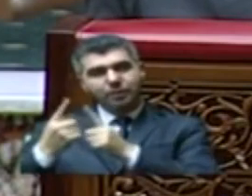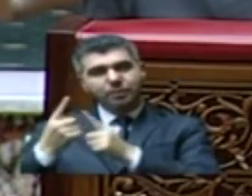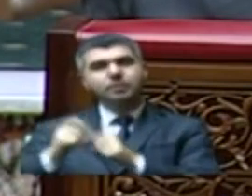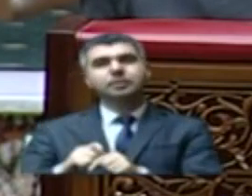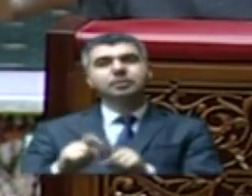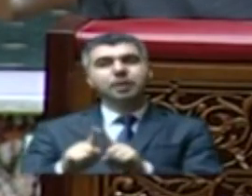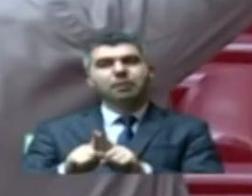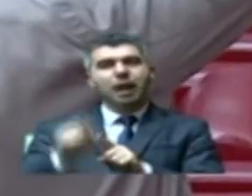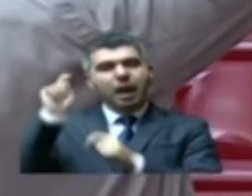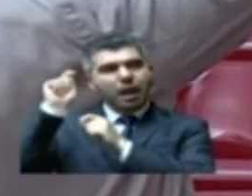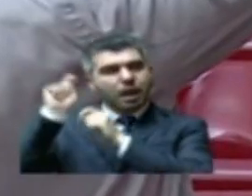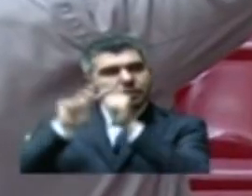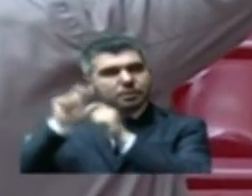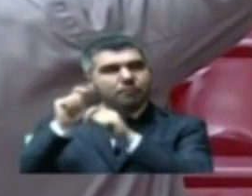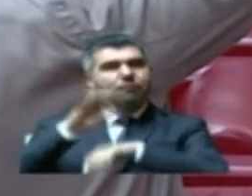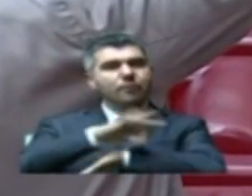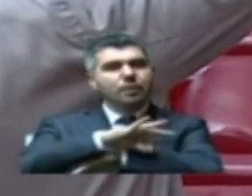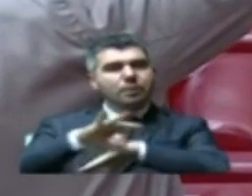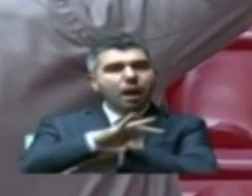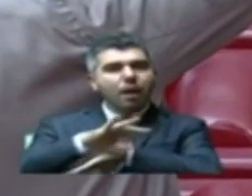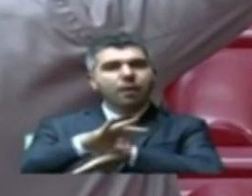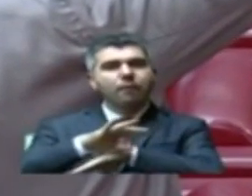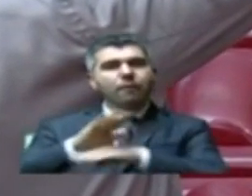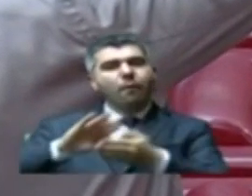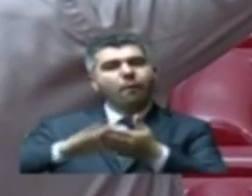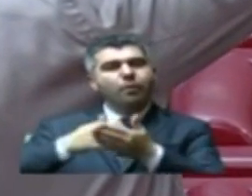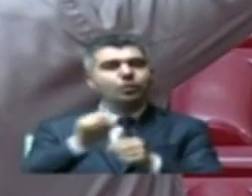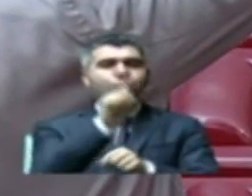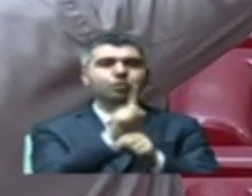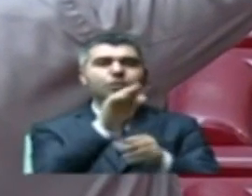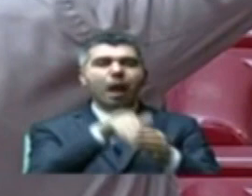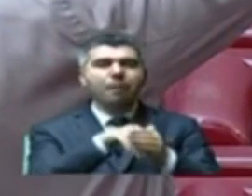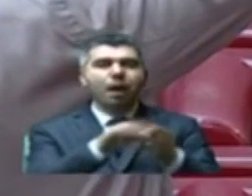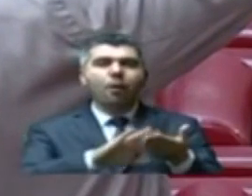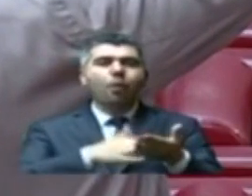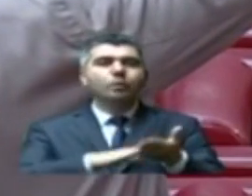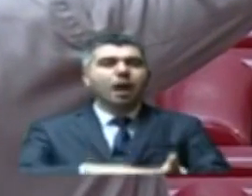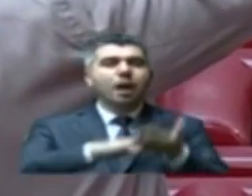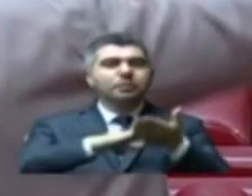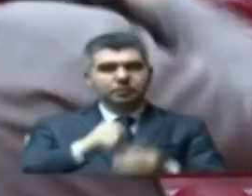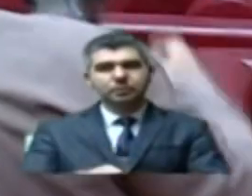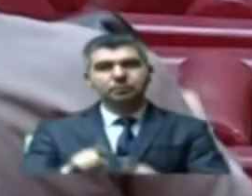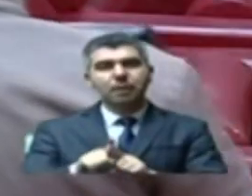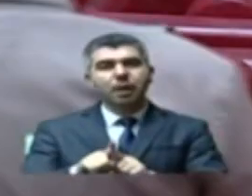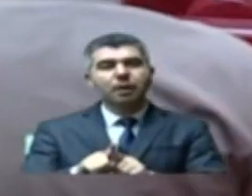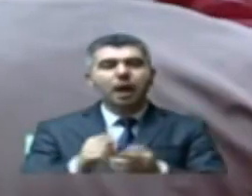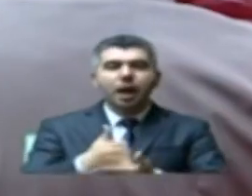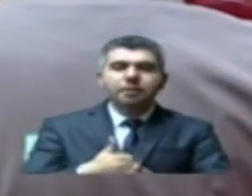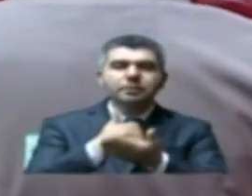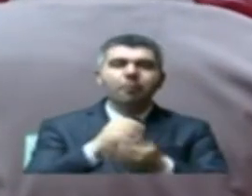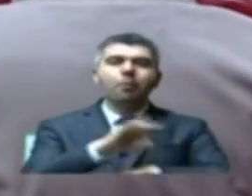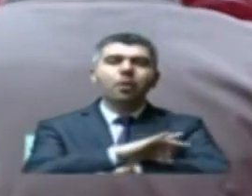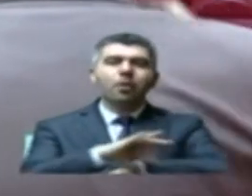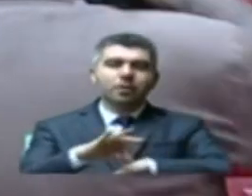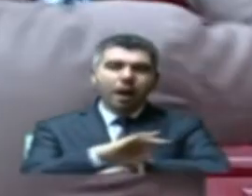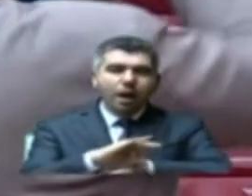للموظفين والعسكريين ومستخدمي الدولة والبلديات، والغاية هي بطبيعة الحال مساعدة الموظفين والمستخدمين